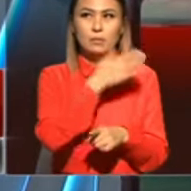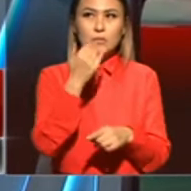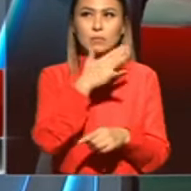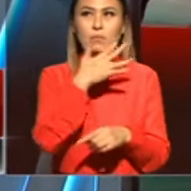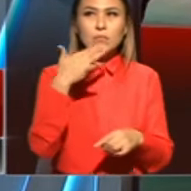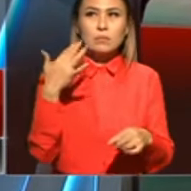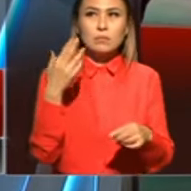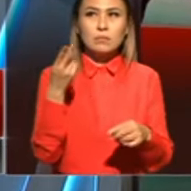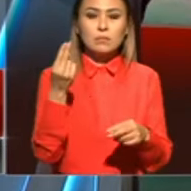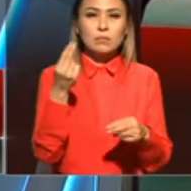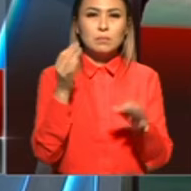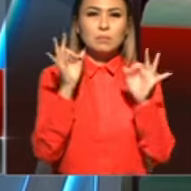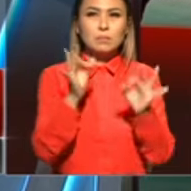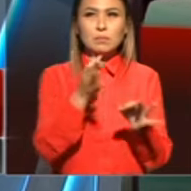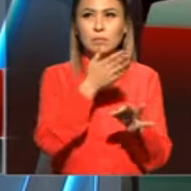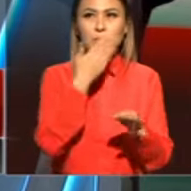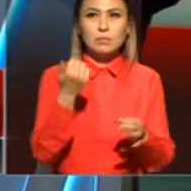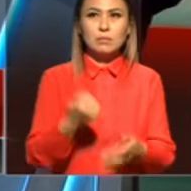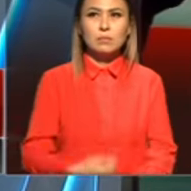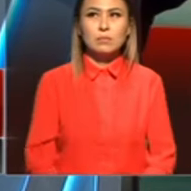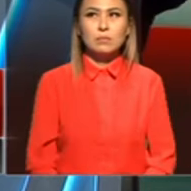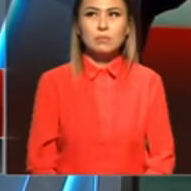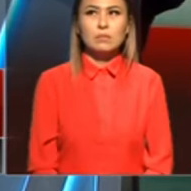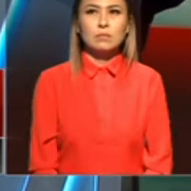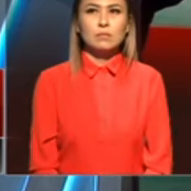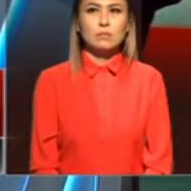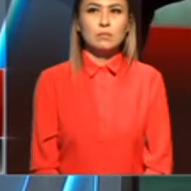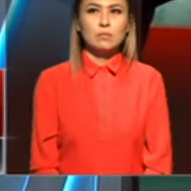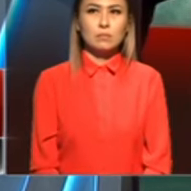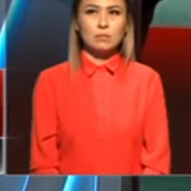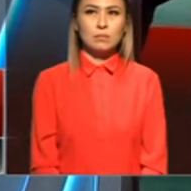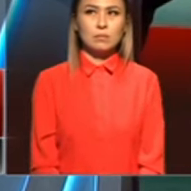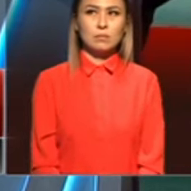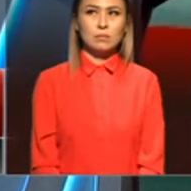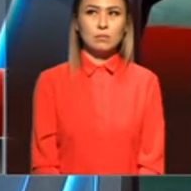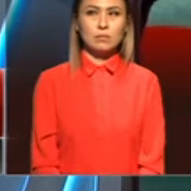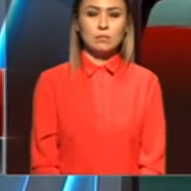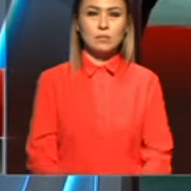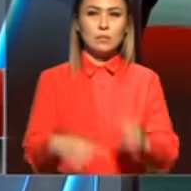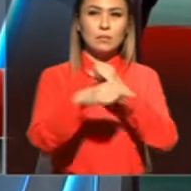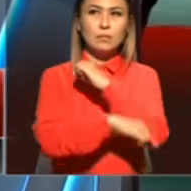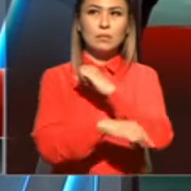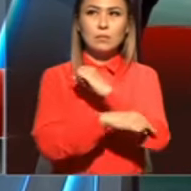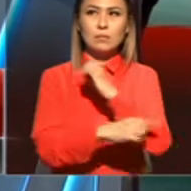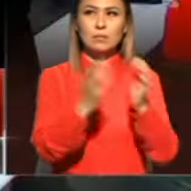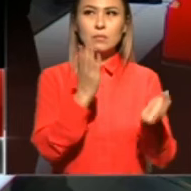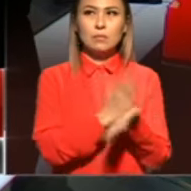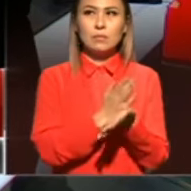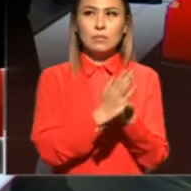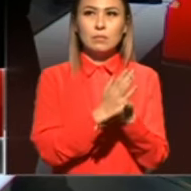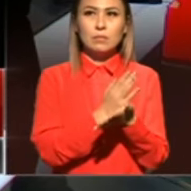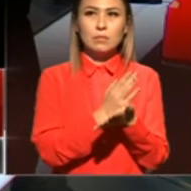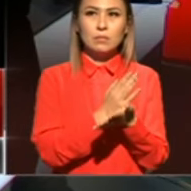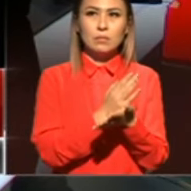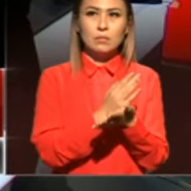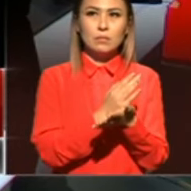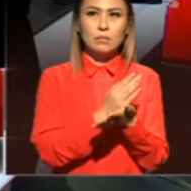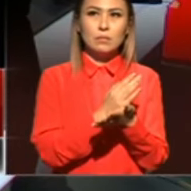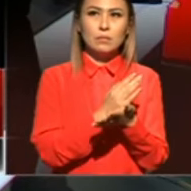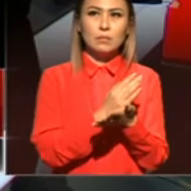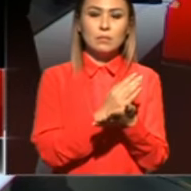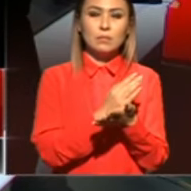ақшаны игере алмайды бізде. Жоқ, оны бас Еуропа сонымен салып отыр. Жемқорлық бар, сосын мынау өндіріс